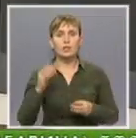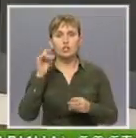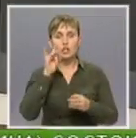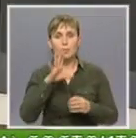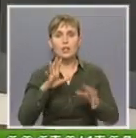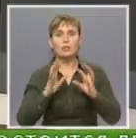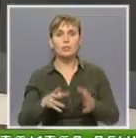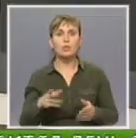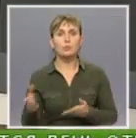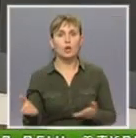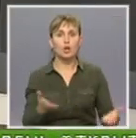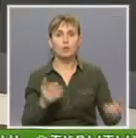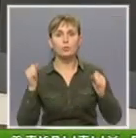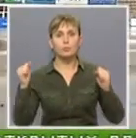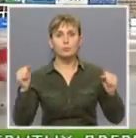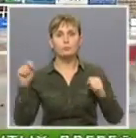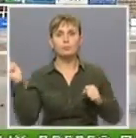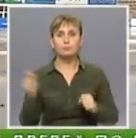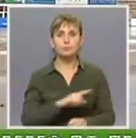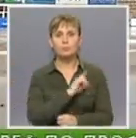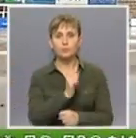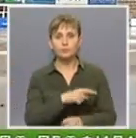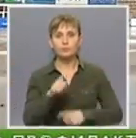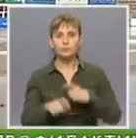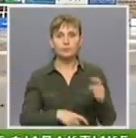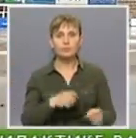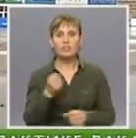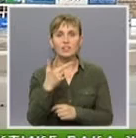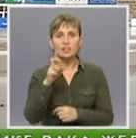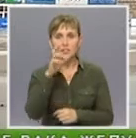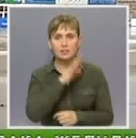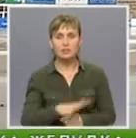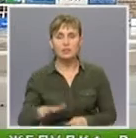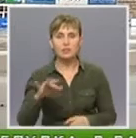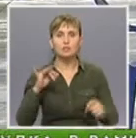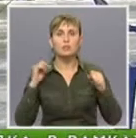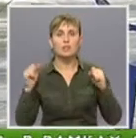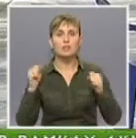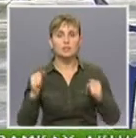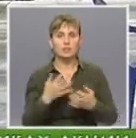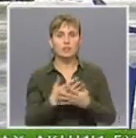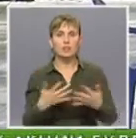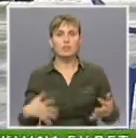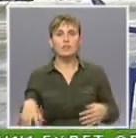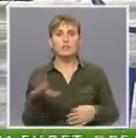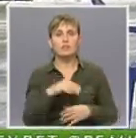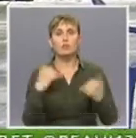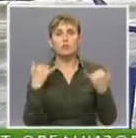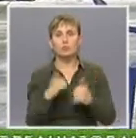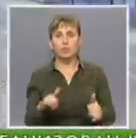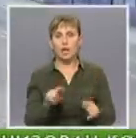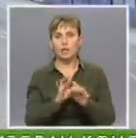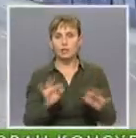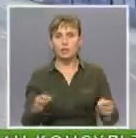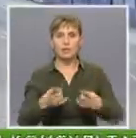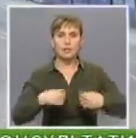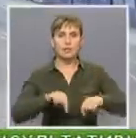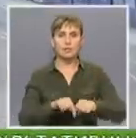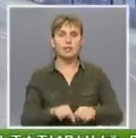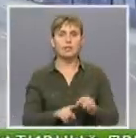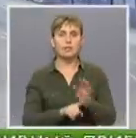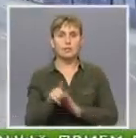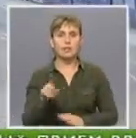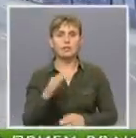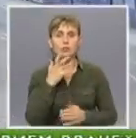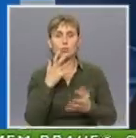мира по конькобежному спорту приехали сильнейшие атлеты из 13 стран и спортивные функционеры. Все они удивлены отличной организацией старта